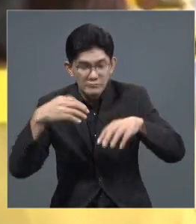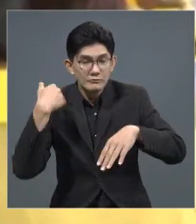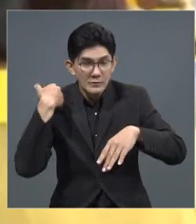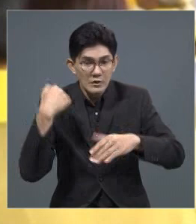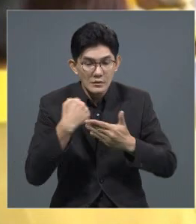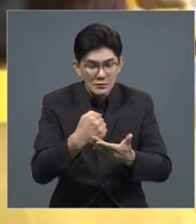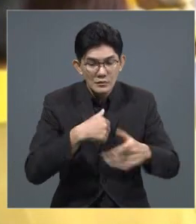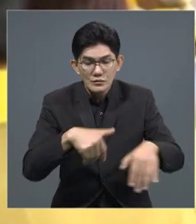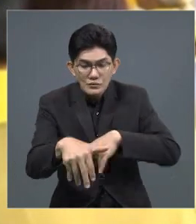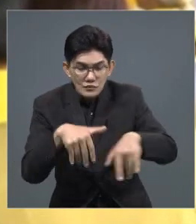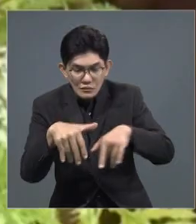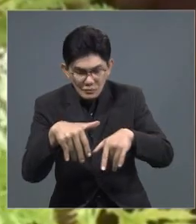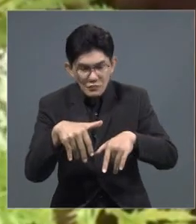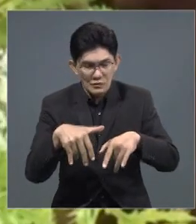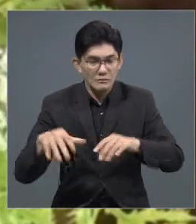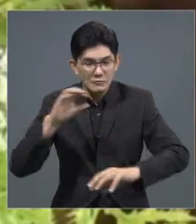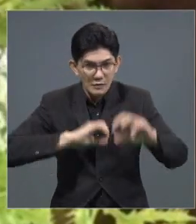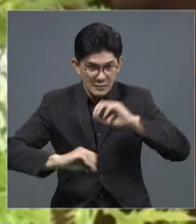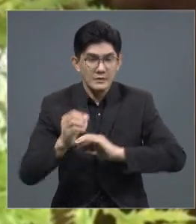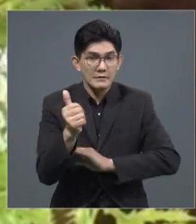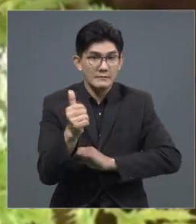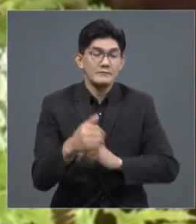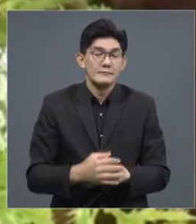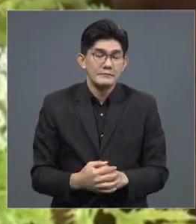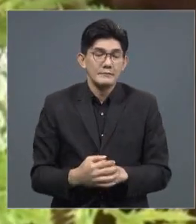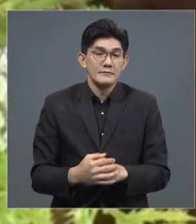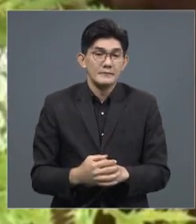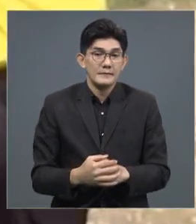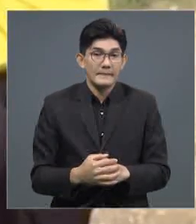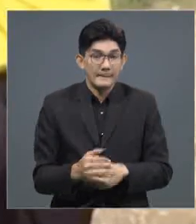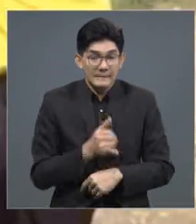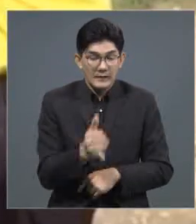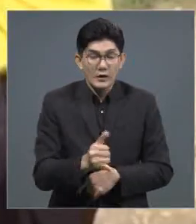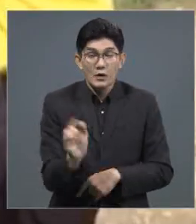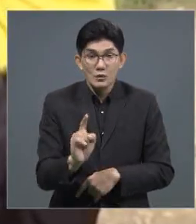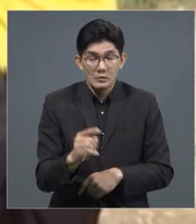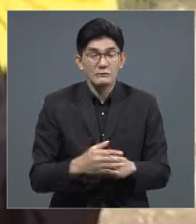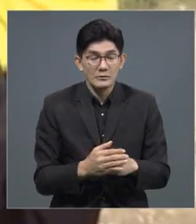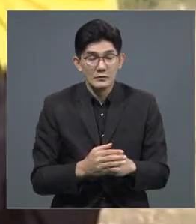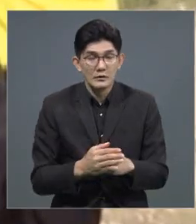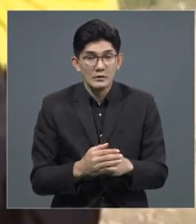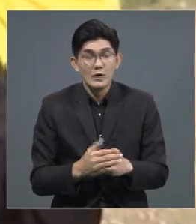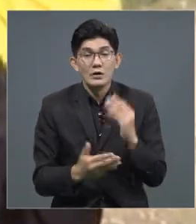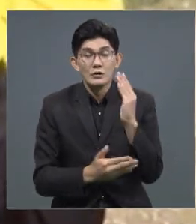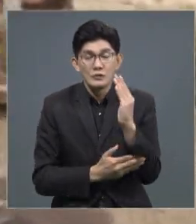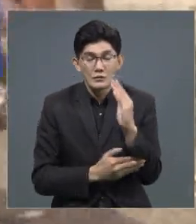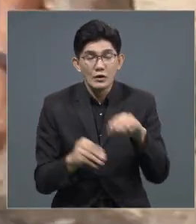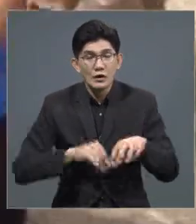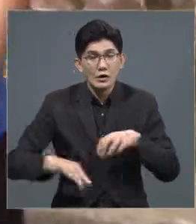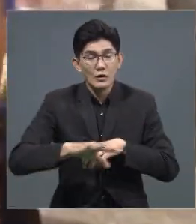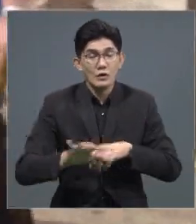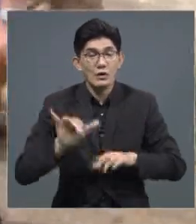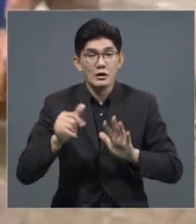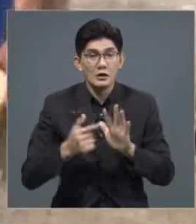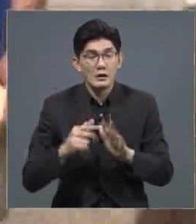เพื่อช่วยให้ประชาชนนั้นรอดพ้นวิกฤตไปได้นอกจากนี้ค่ะยังได้ลงพื้นที่ซอยเกาะยาวพัฒนาตำบลมะขามอำเภอ